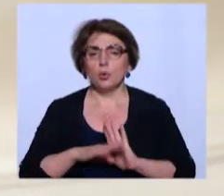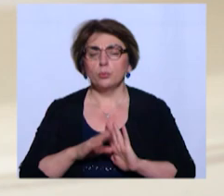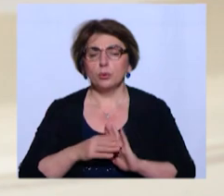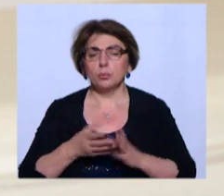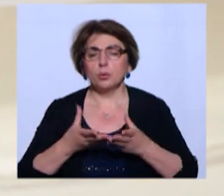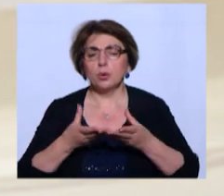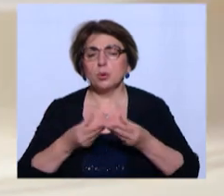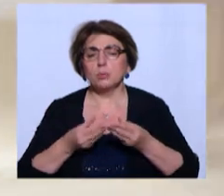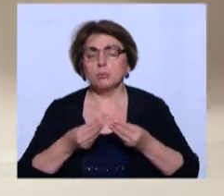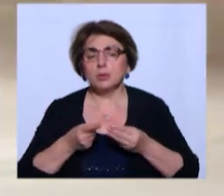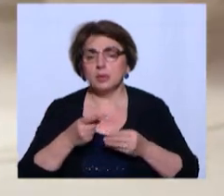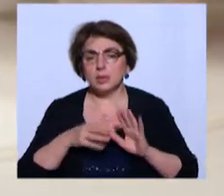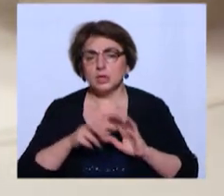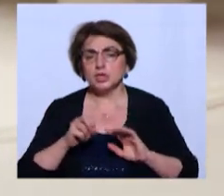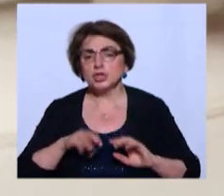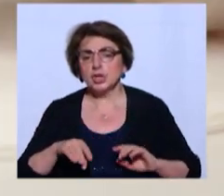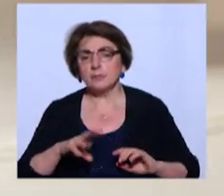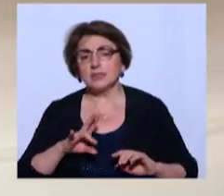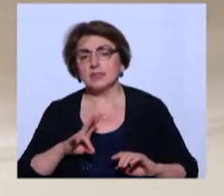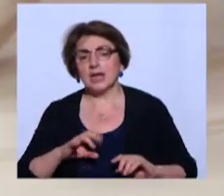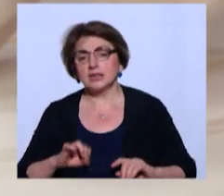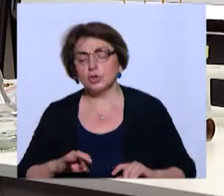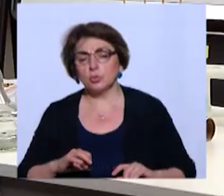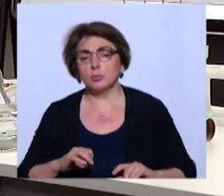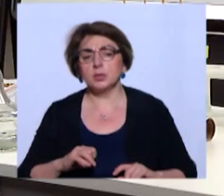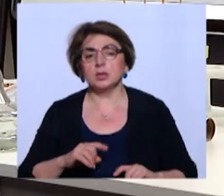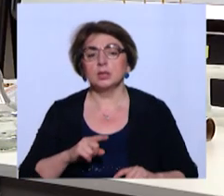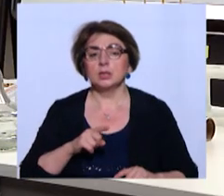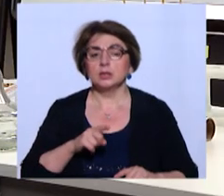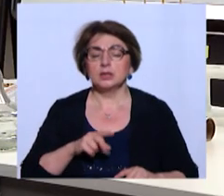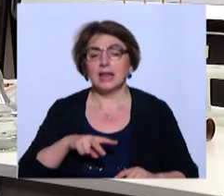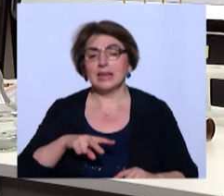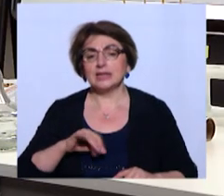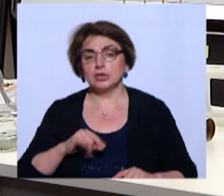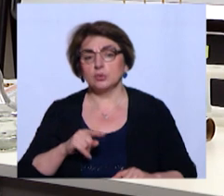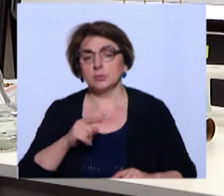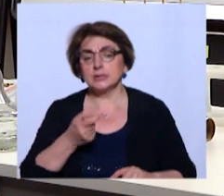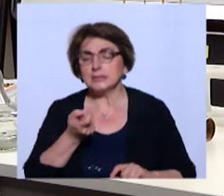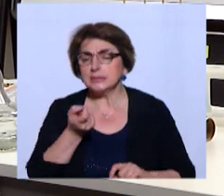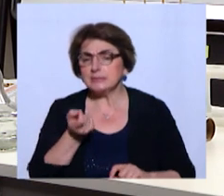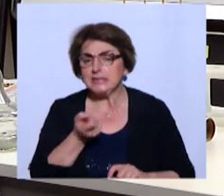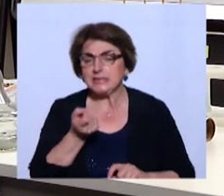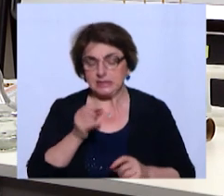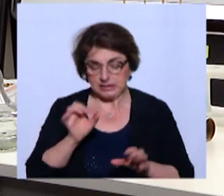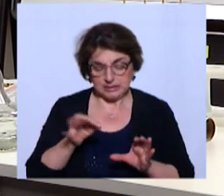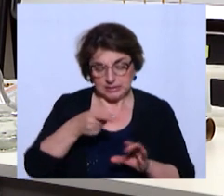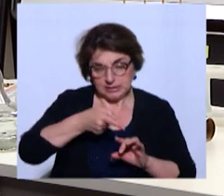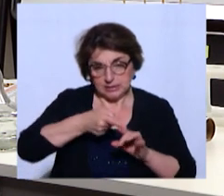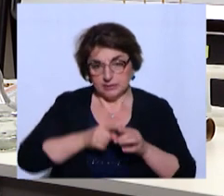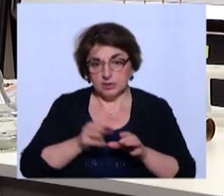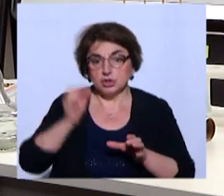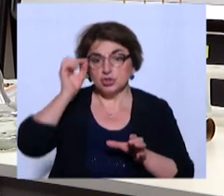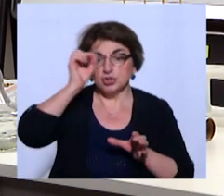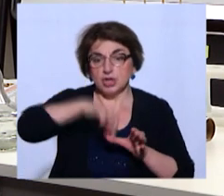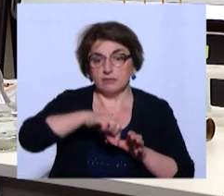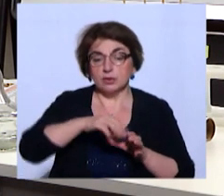ნატრიუმი და ლითიუმი. მისი მცირე ნაჭერი მოვთავსოთ